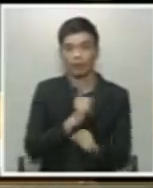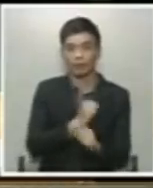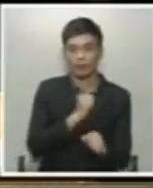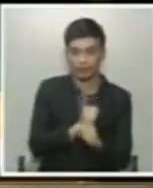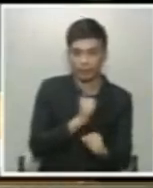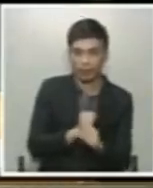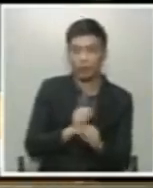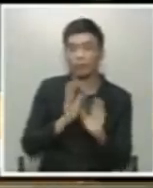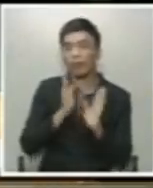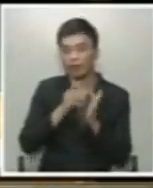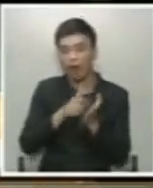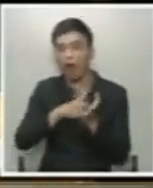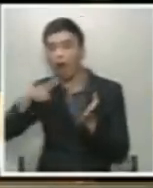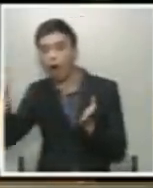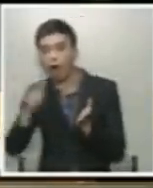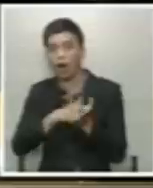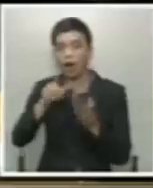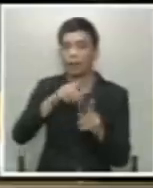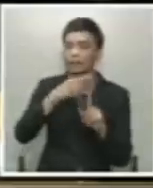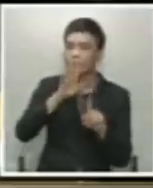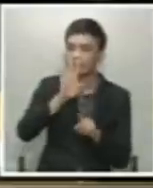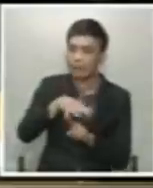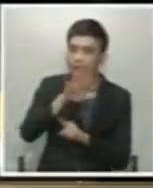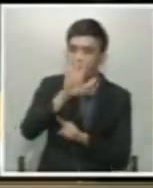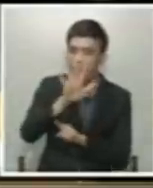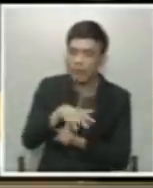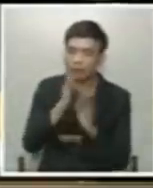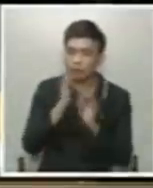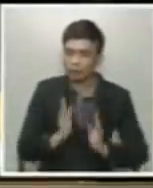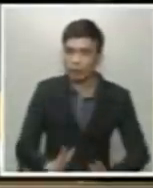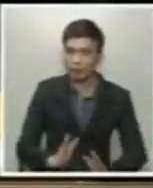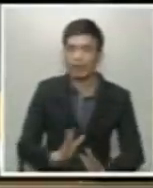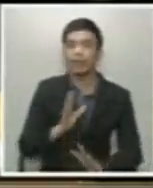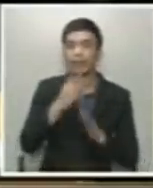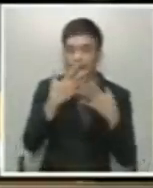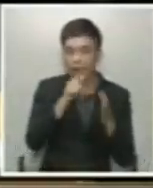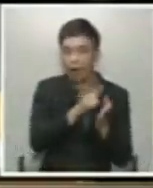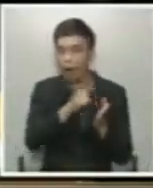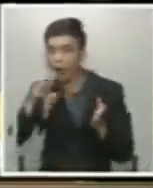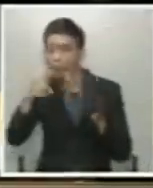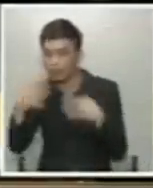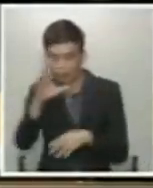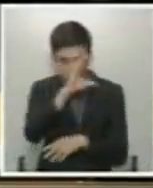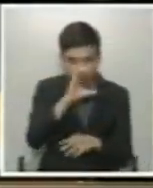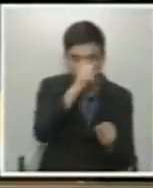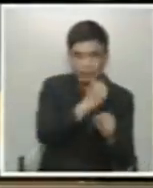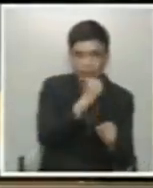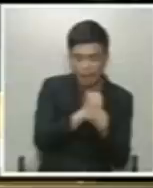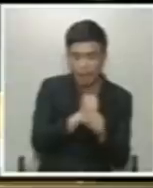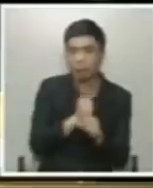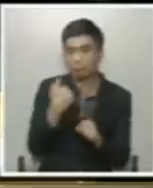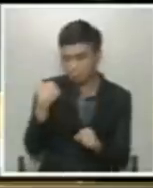าณ 4-5,000 คนหางานได้หมดเลยนะครับเวลานี้ทางผมเป็นคนหางานให้